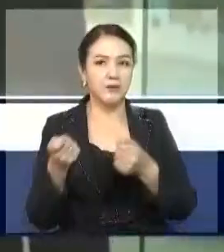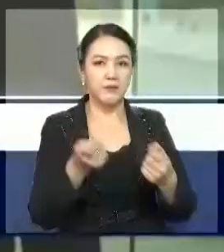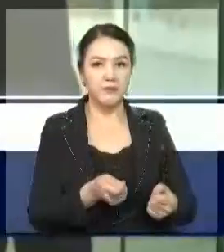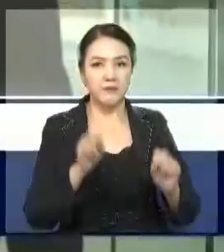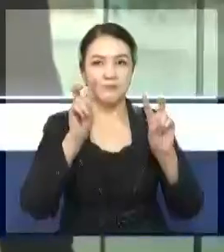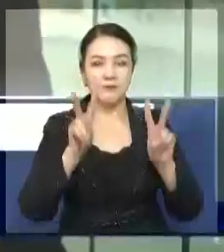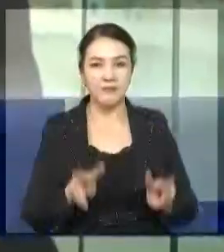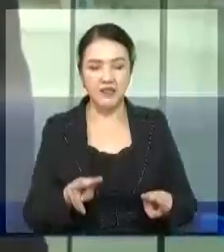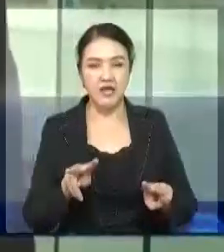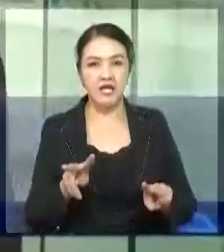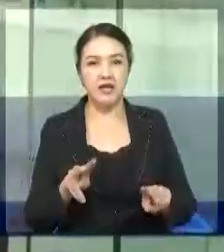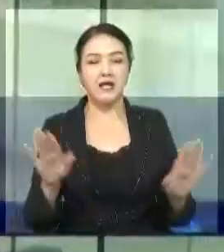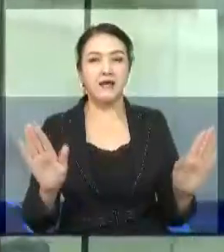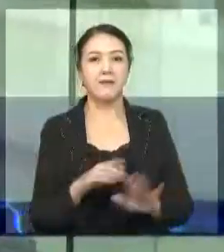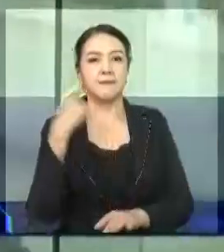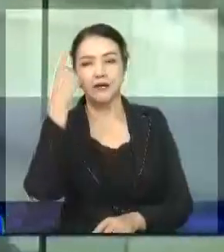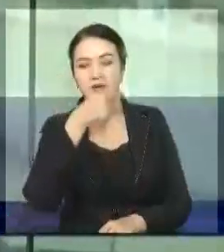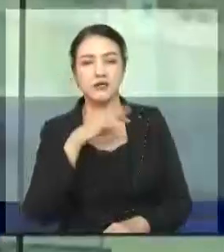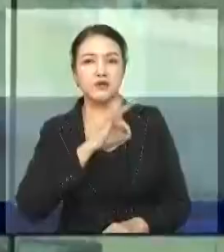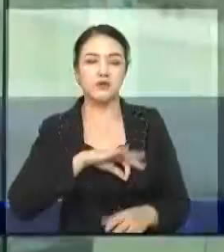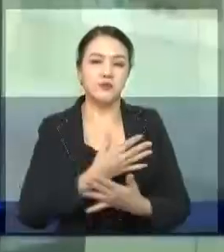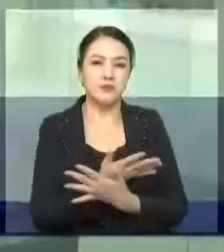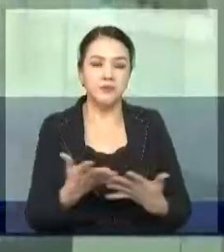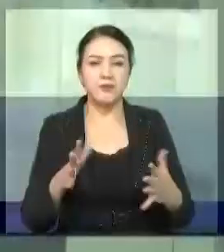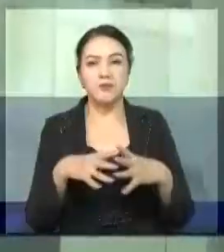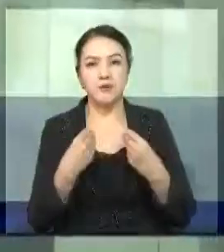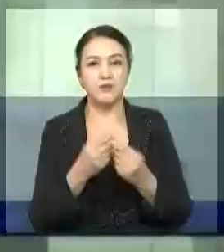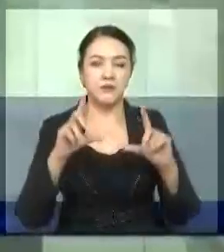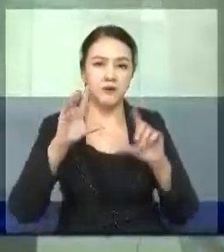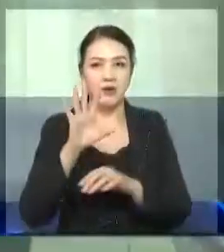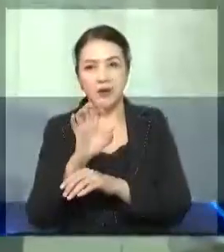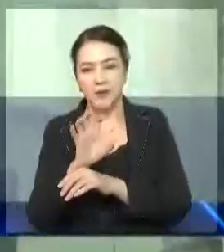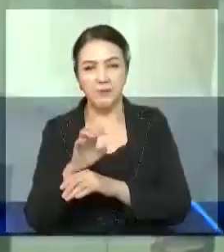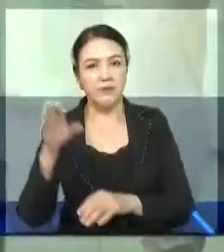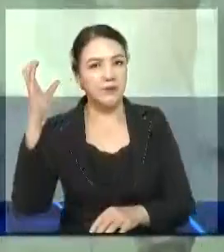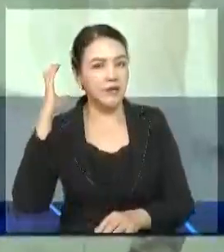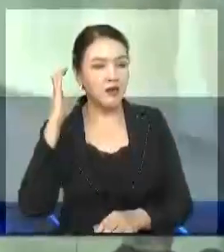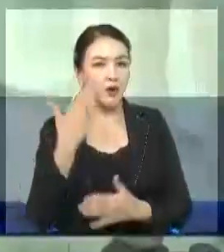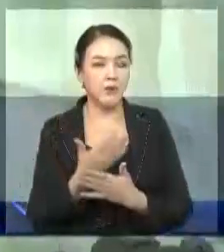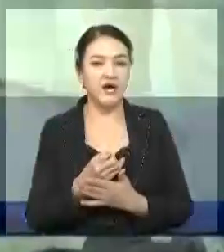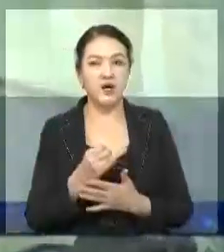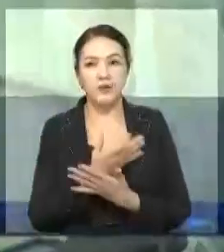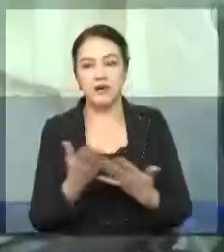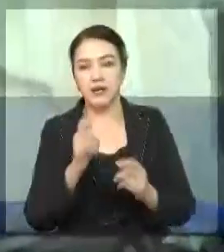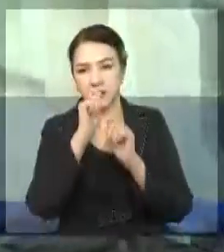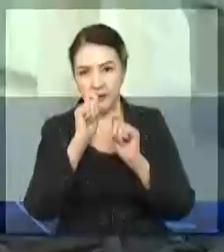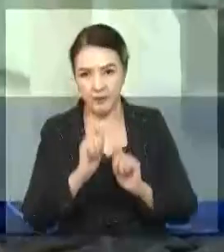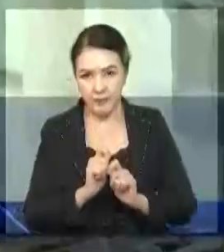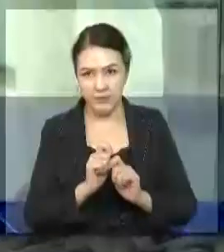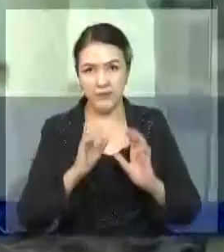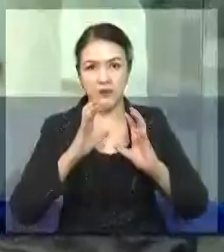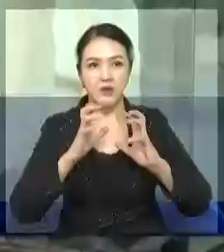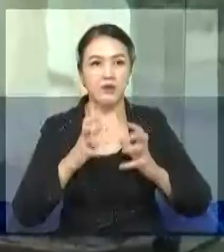Арнайы экспозицияда әншінің жеке қолданған заттары, отбасылық суреттері, тіпті тыңдармандарынан келген алуан түрлі сыйлықтар мен